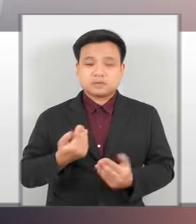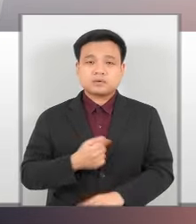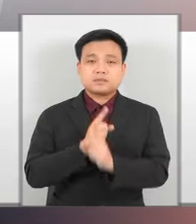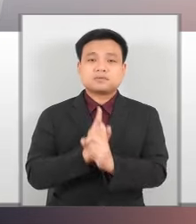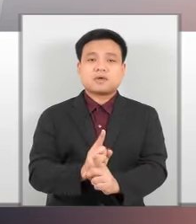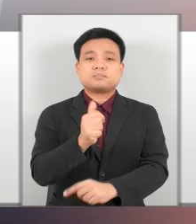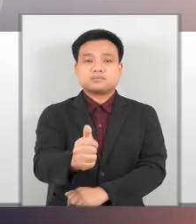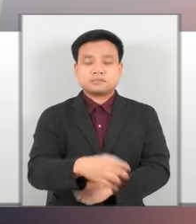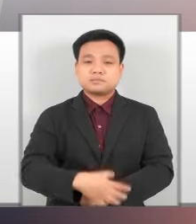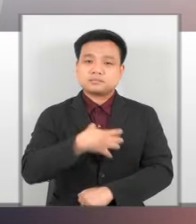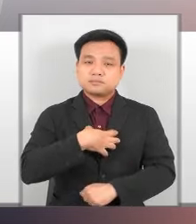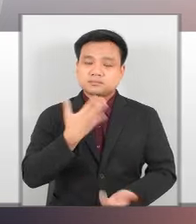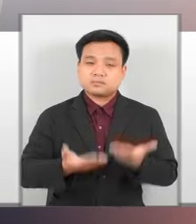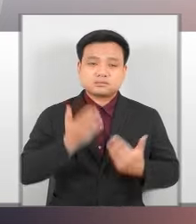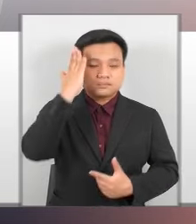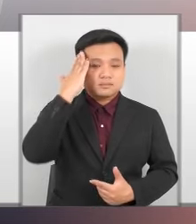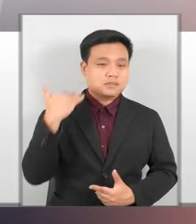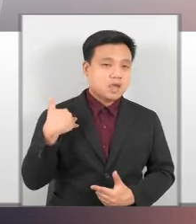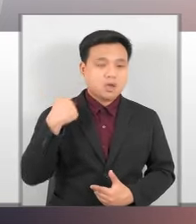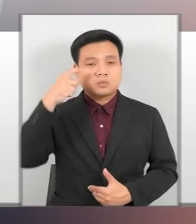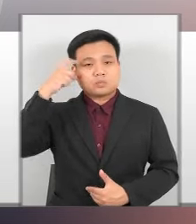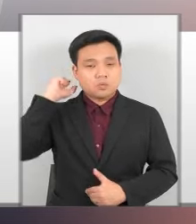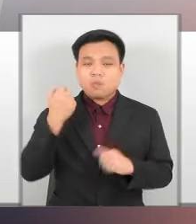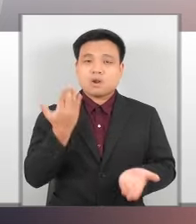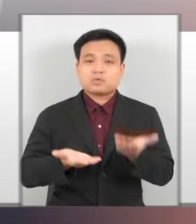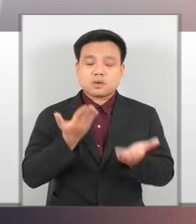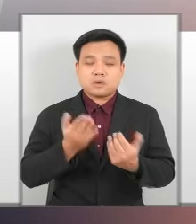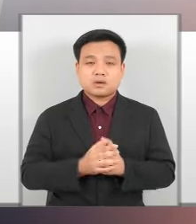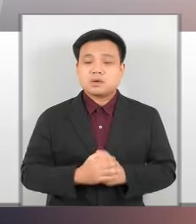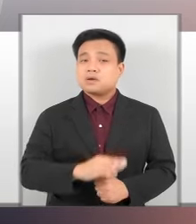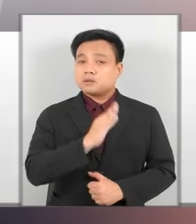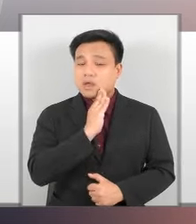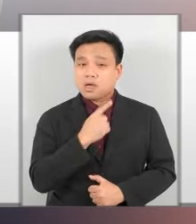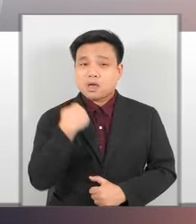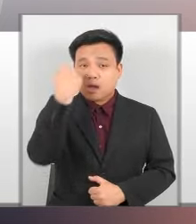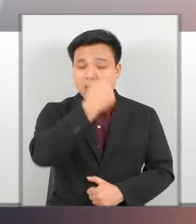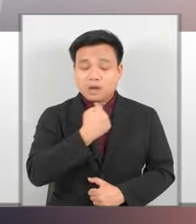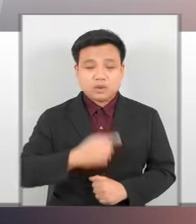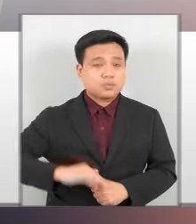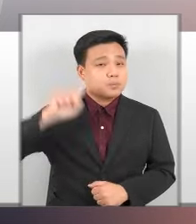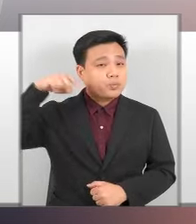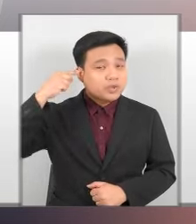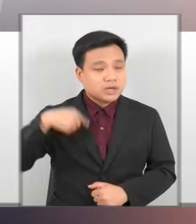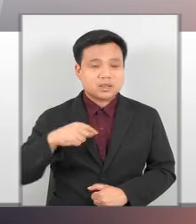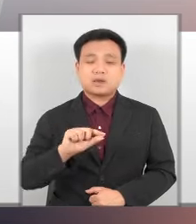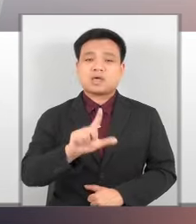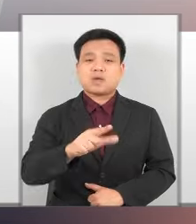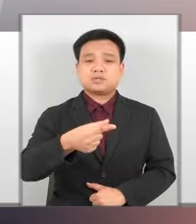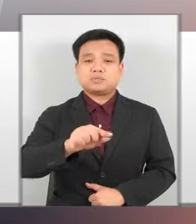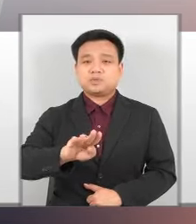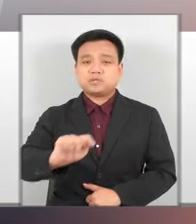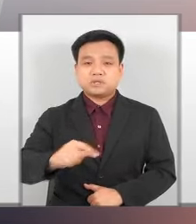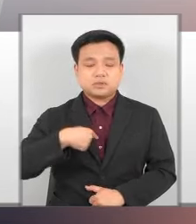แบบที่น้องเป็นใช่ก็ถ้าเป็นนักเรียนผู้หญิงเนี่ยสามารถตัดรองทรงได้แต่ผมด้านหลังเนี่ยต้องไม่เกินตีนผมนะเบอกแบบ